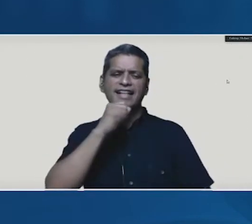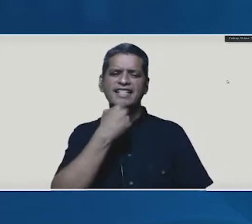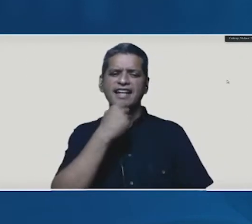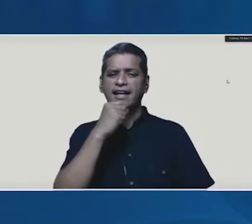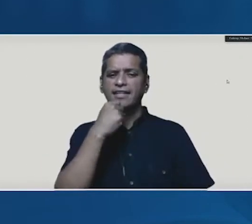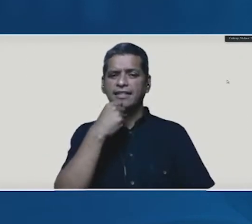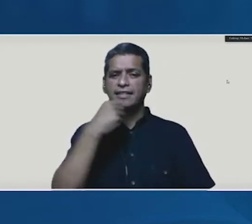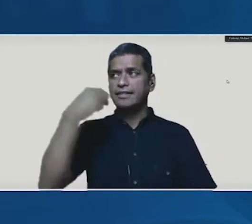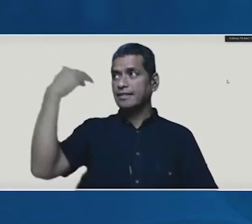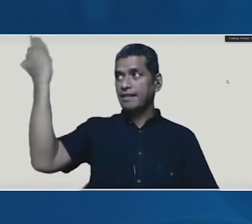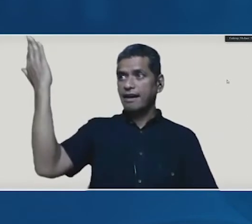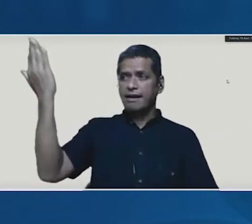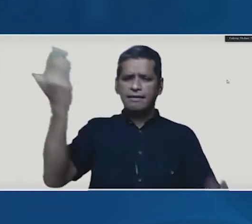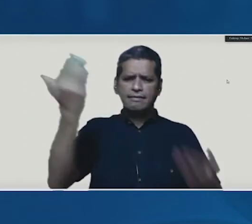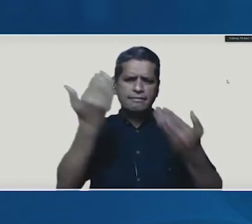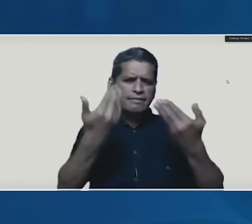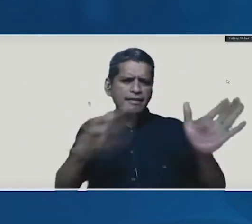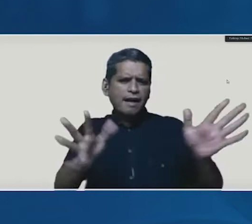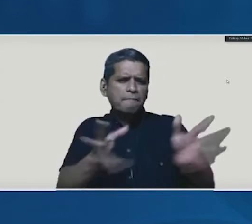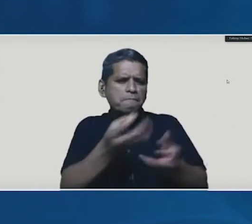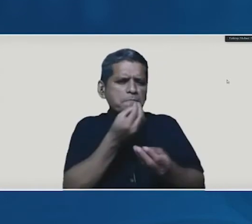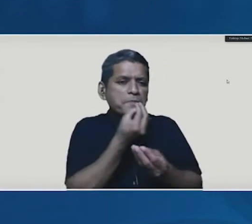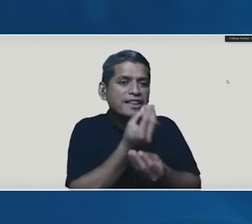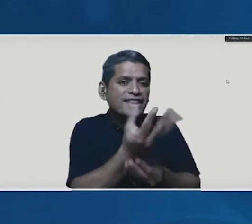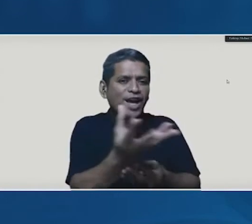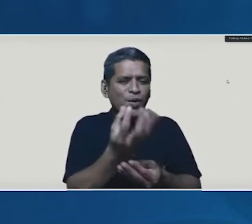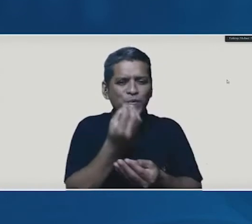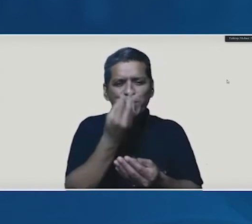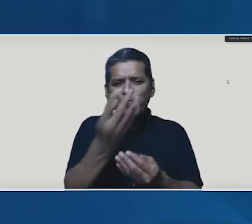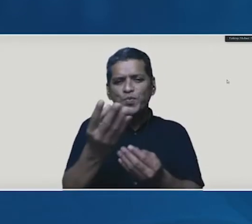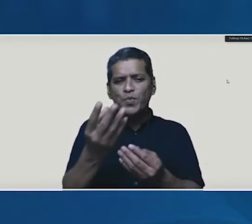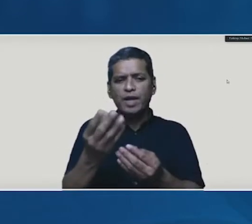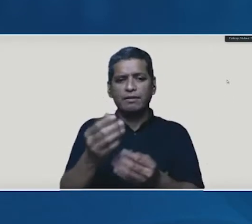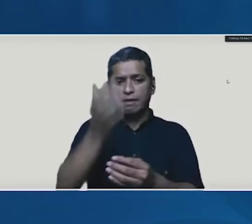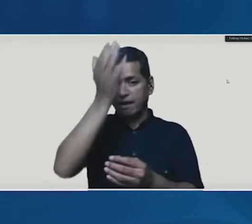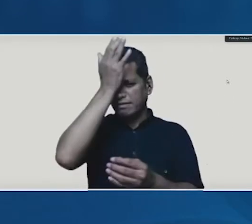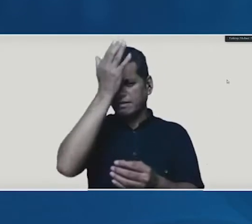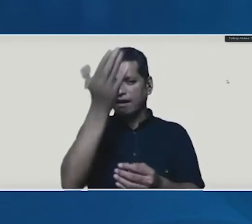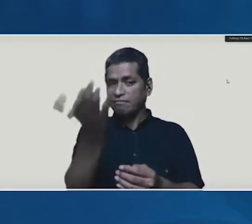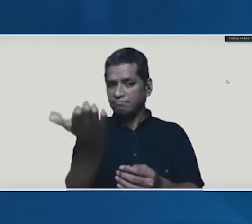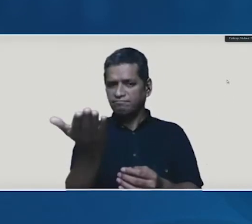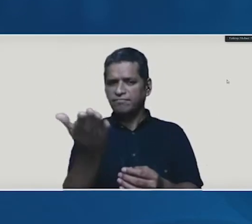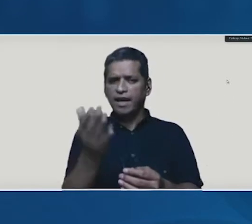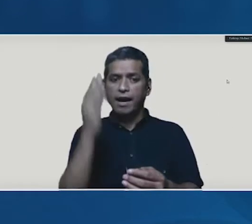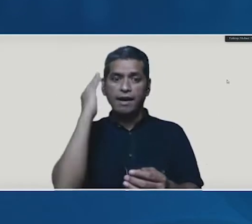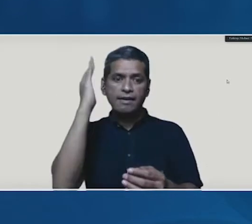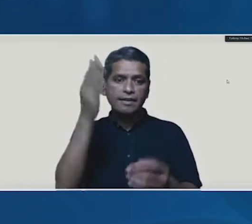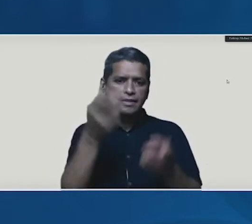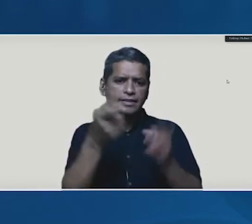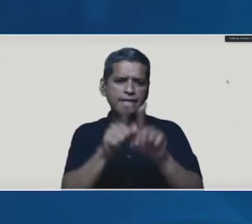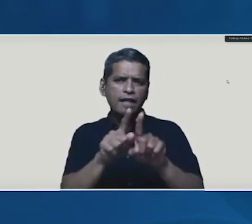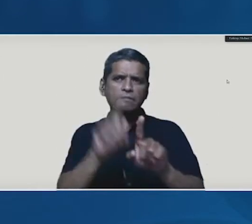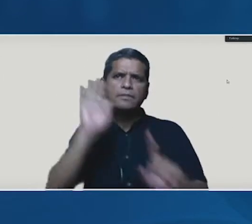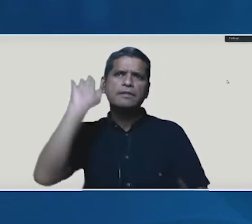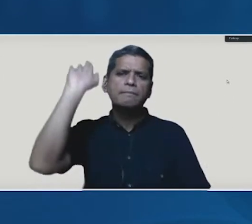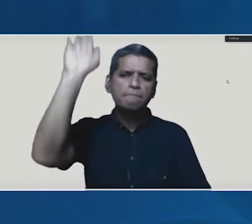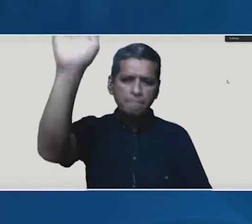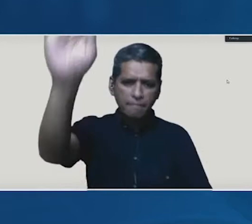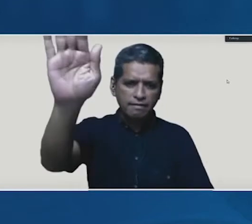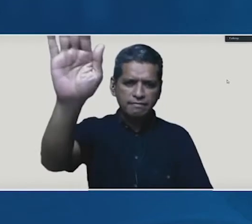Raja nebukadnezar art Apa yang akan terjadi pada hari-hari yang akan datang